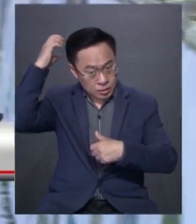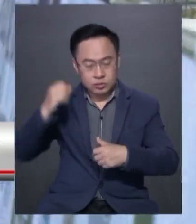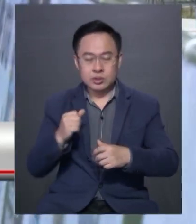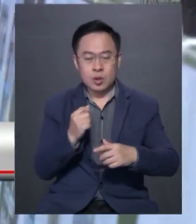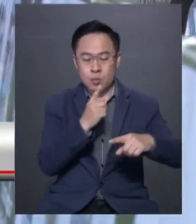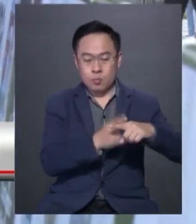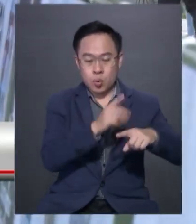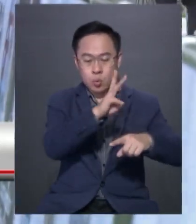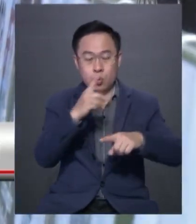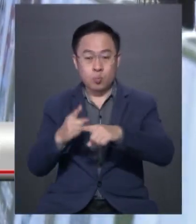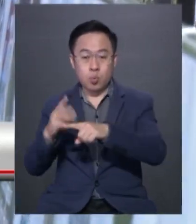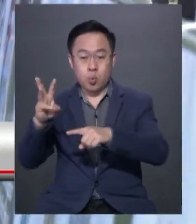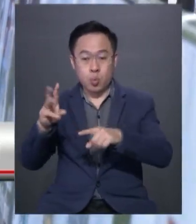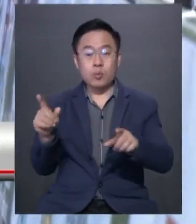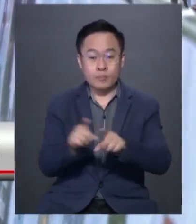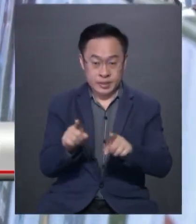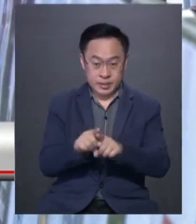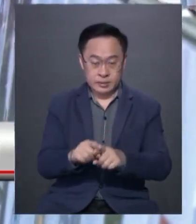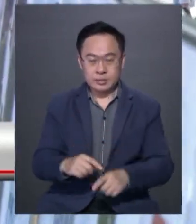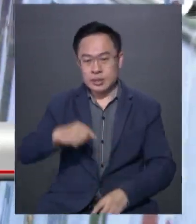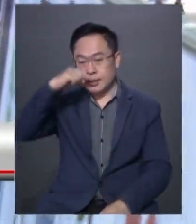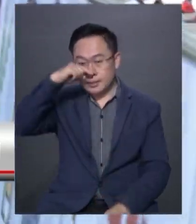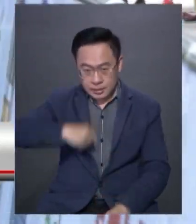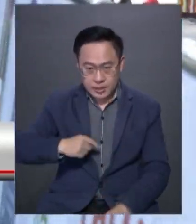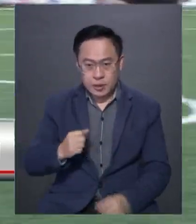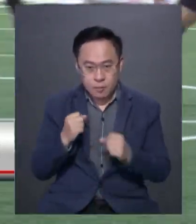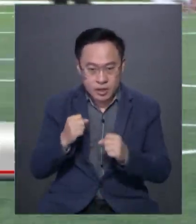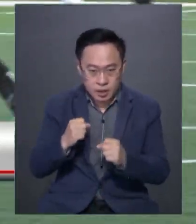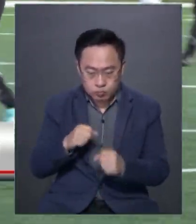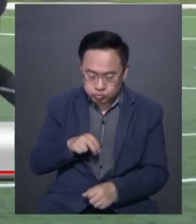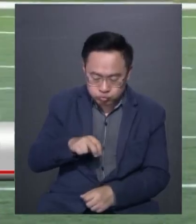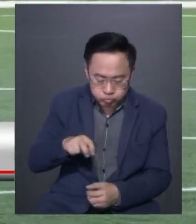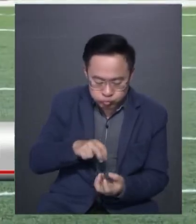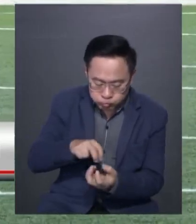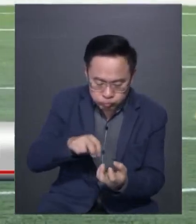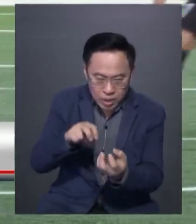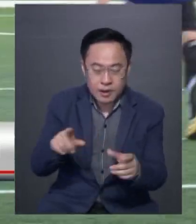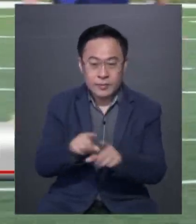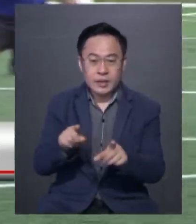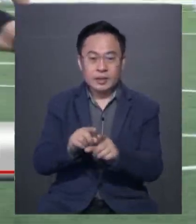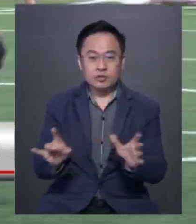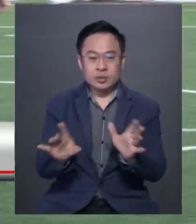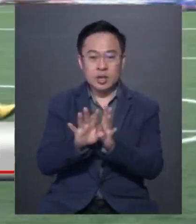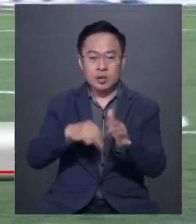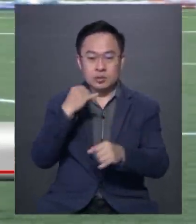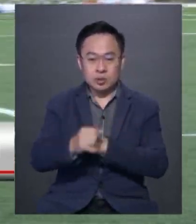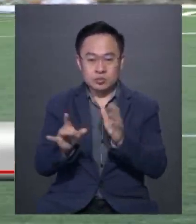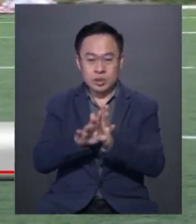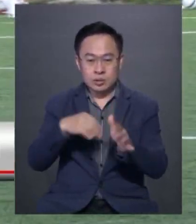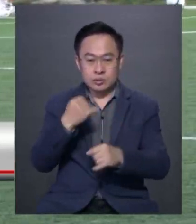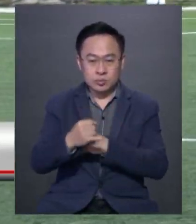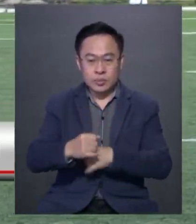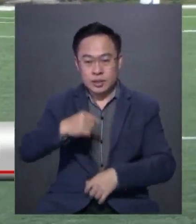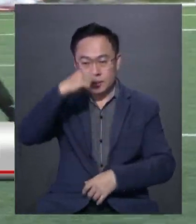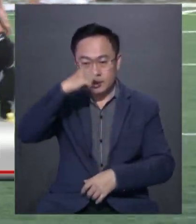ลาวค่ะปรากฏว่าทีมไทยยังคงรักษามาตรฐานการเล่นได้ดีมากๆนะคะเอาชนะสปป.ลาวไปได้2ลูกค่ะ